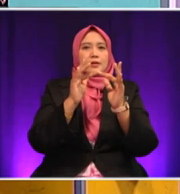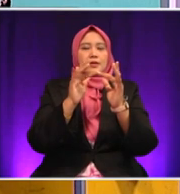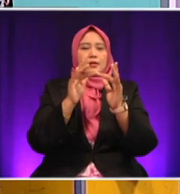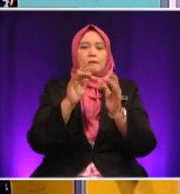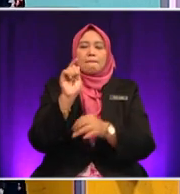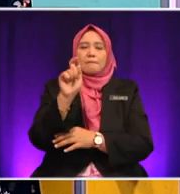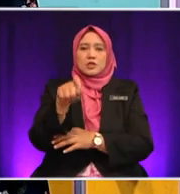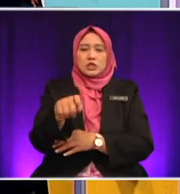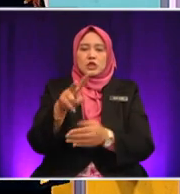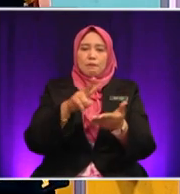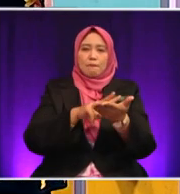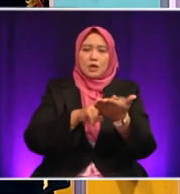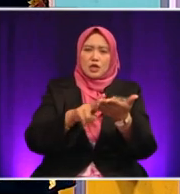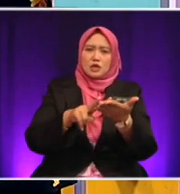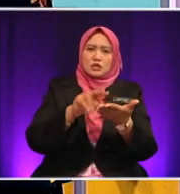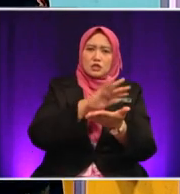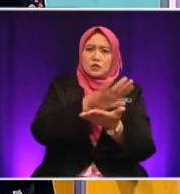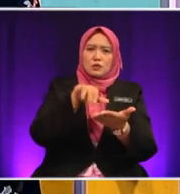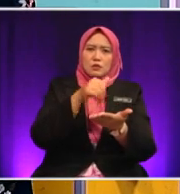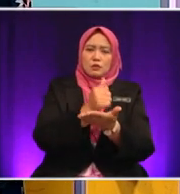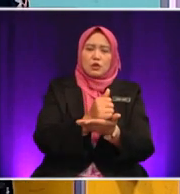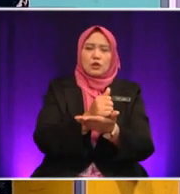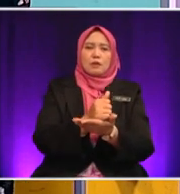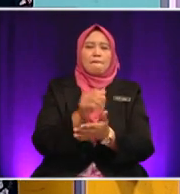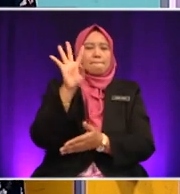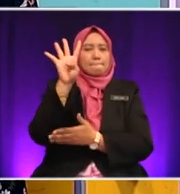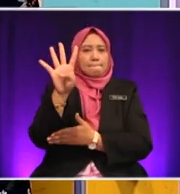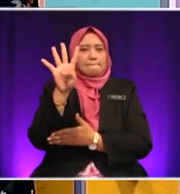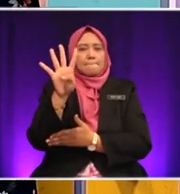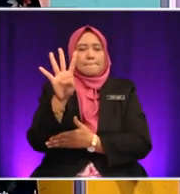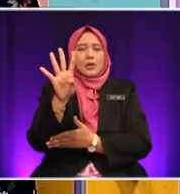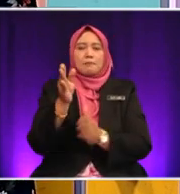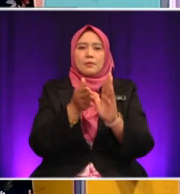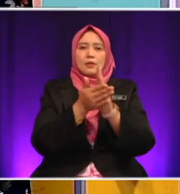Bali mengenai 4 topik yang pertama tadi 4 bidang dalam